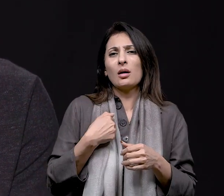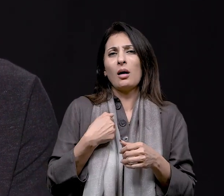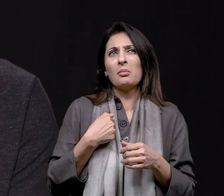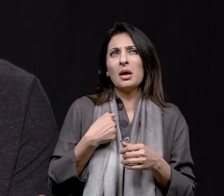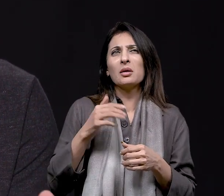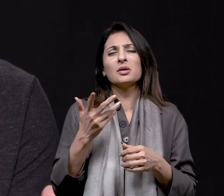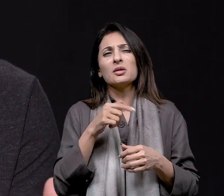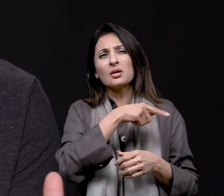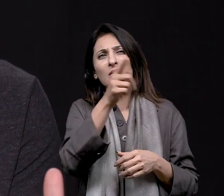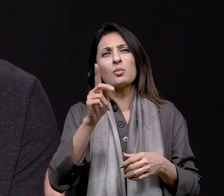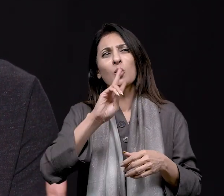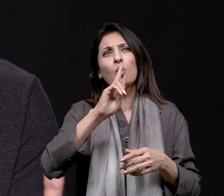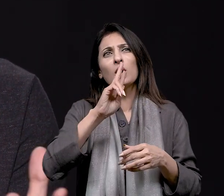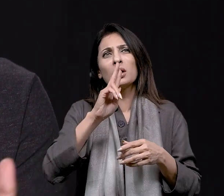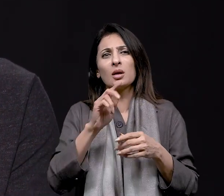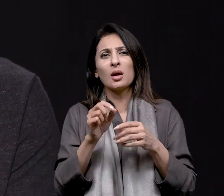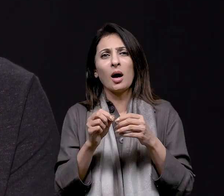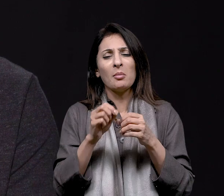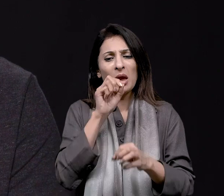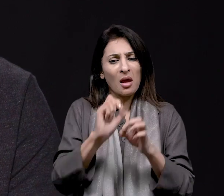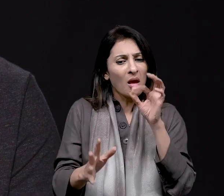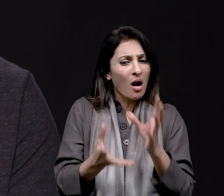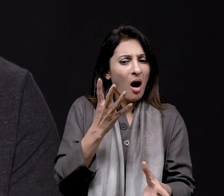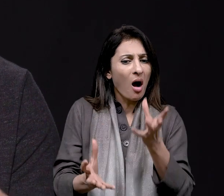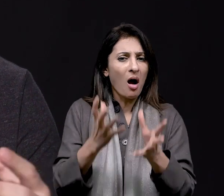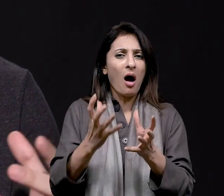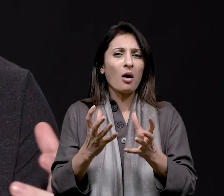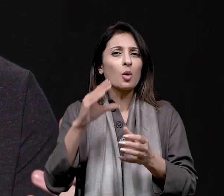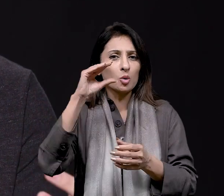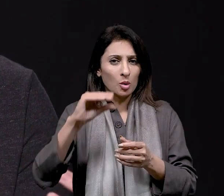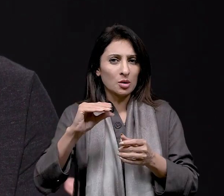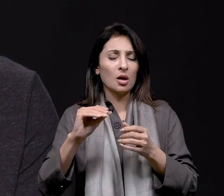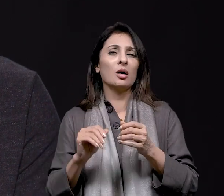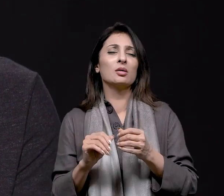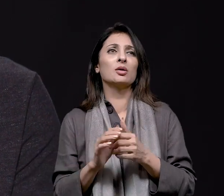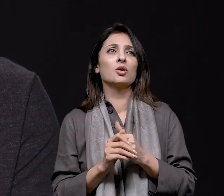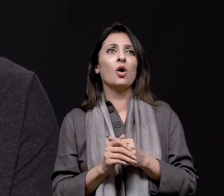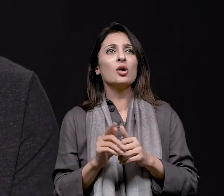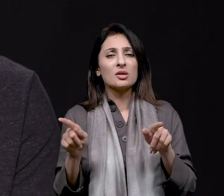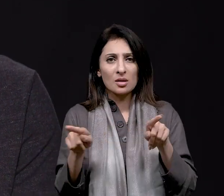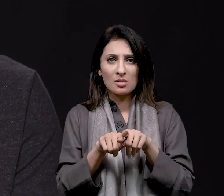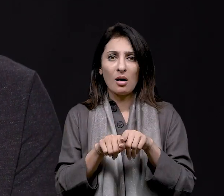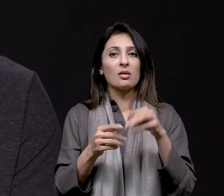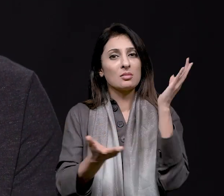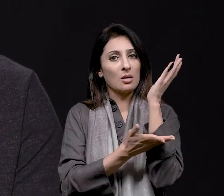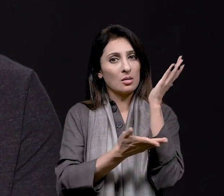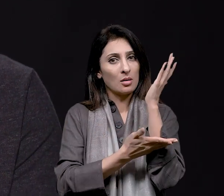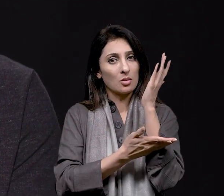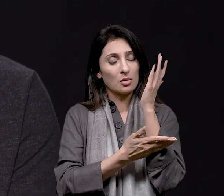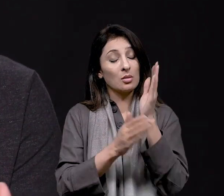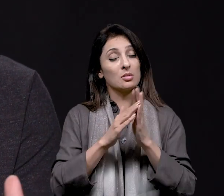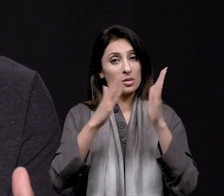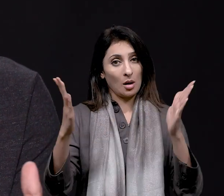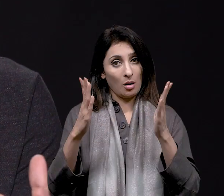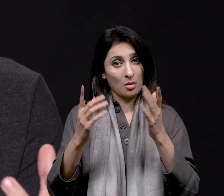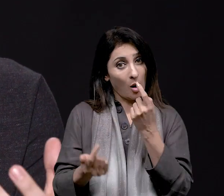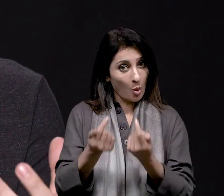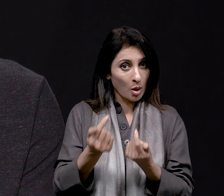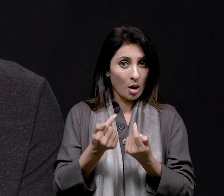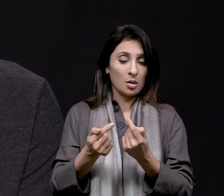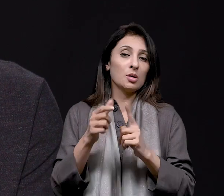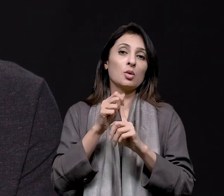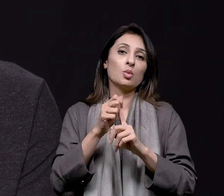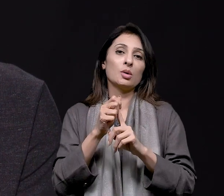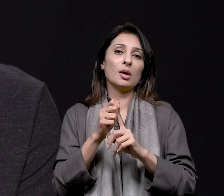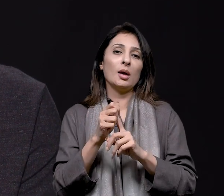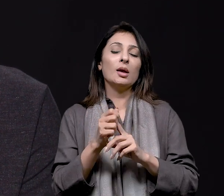فاسل فیول کو کم استعمال کرنا چاہیے اور ساتھ ساتھ درخت لگانے چاہیے، پہلے ہم یہ دیکھتے ہیں کہ